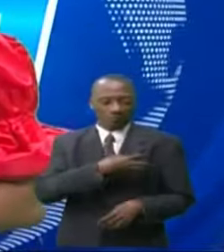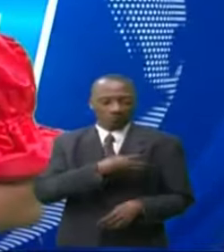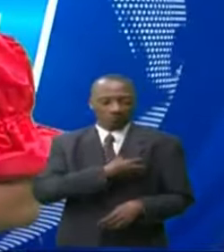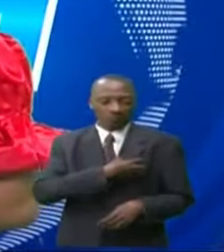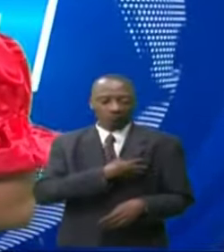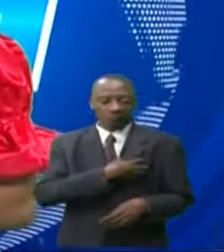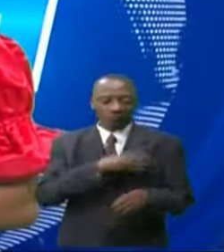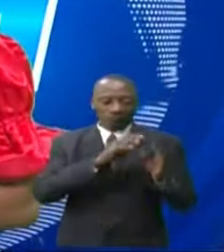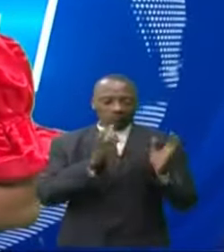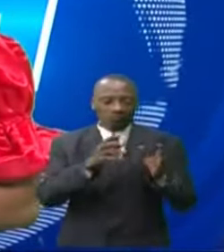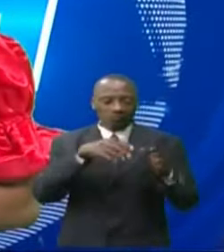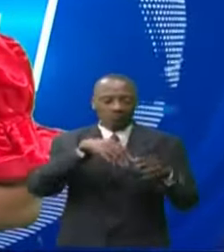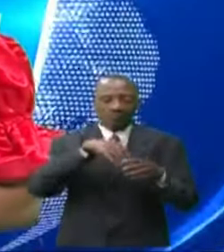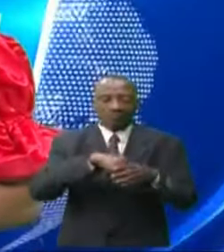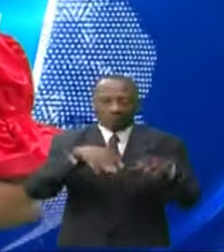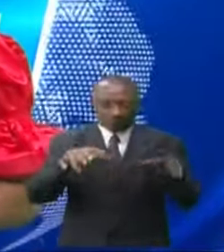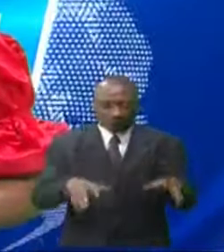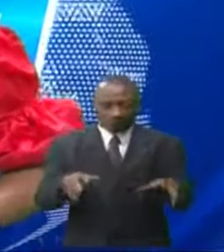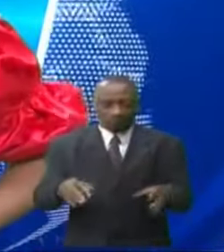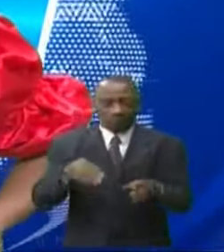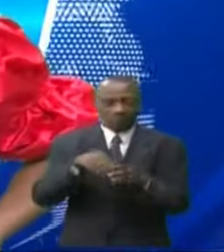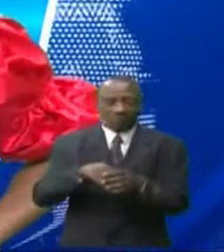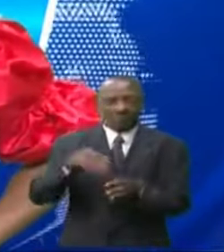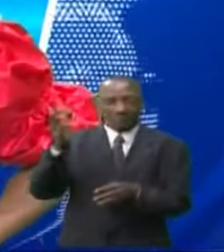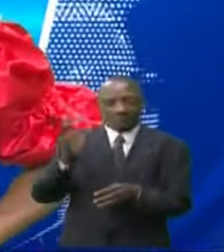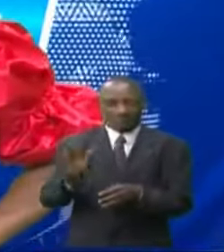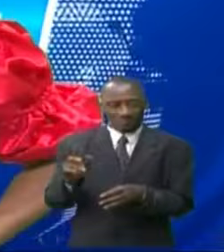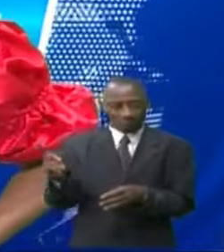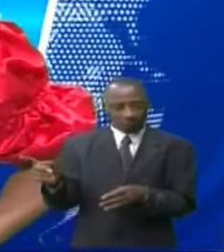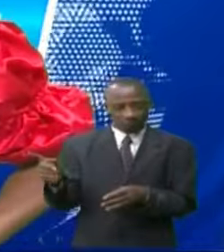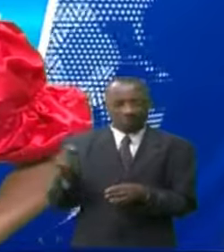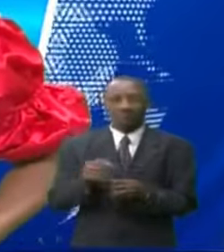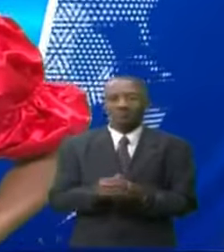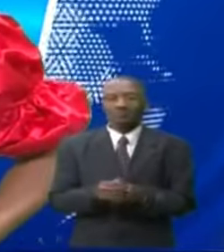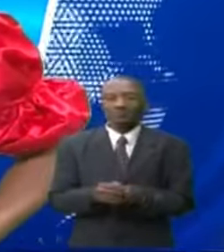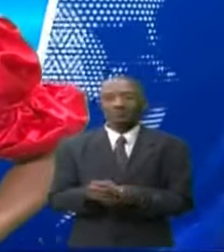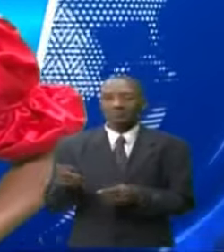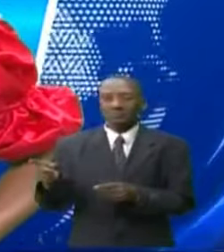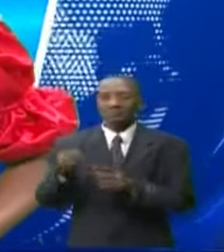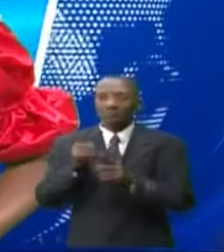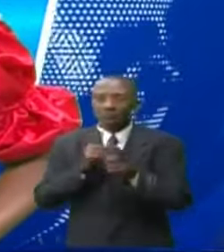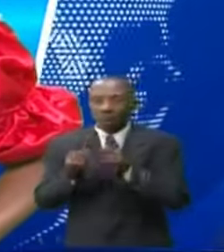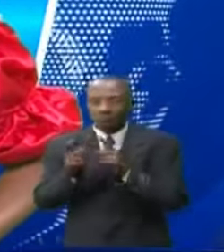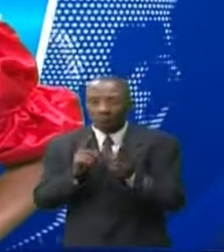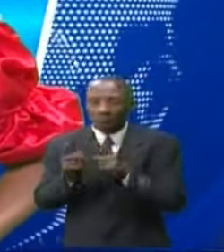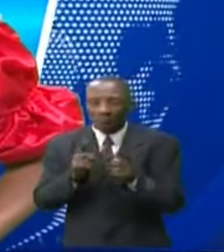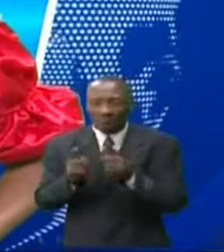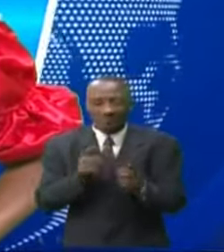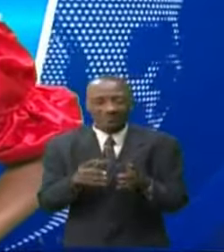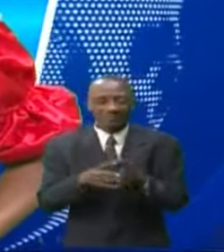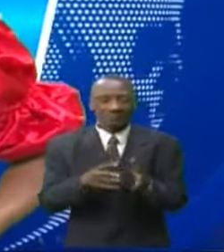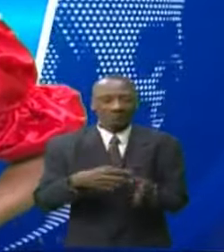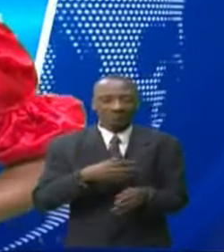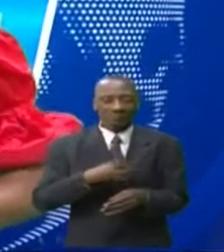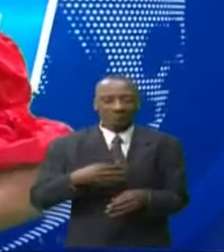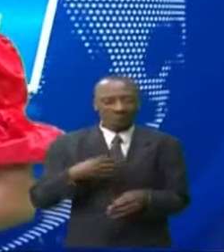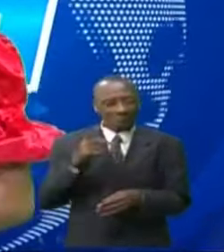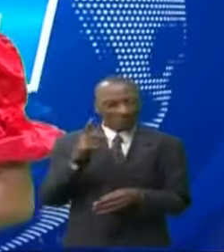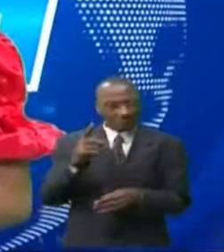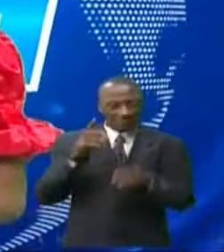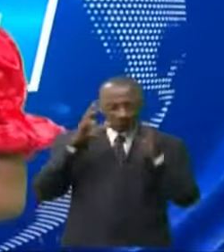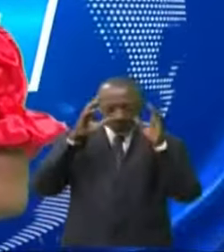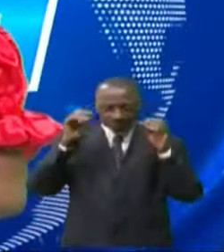kimpc dans le Congo central veut exprimer au cours de l'entretien avec Corine Keta présidente de